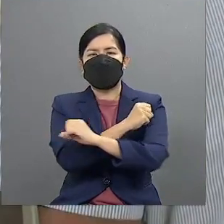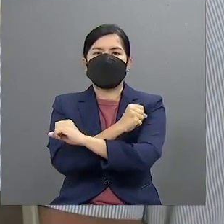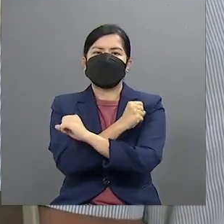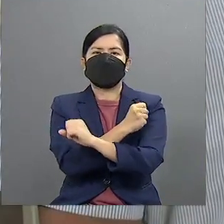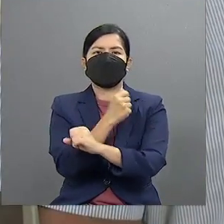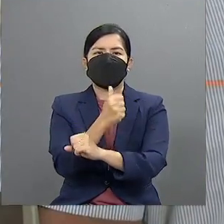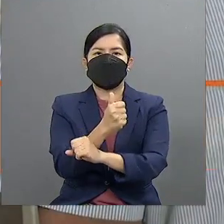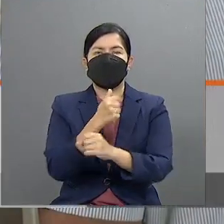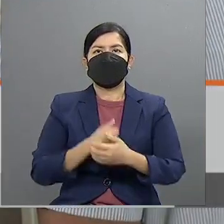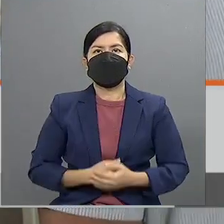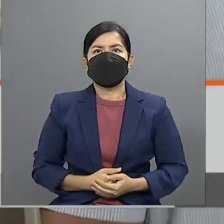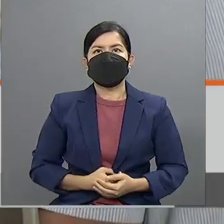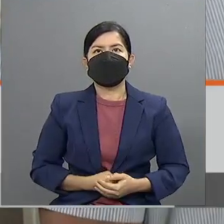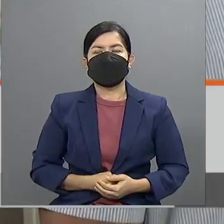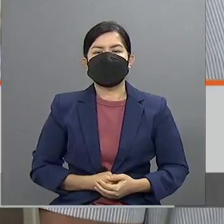ยากอยู่ครับ